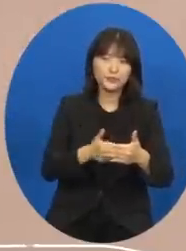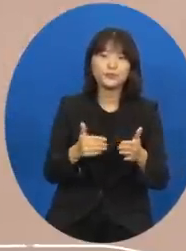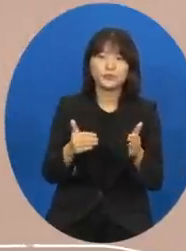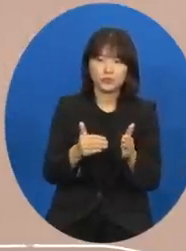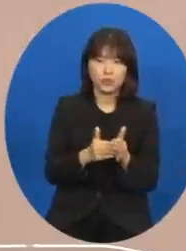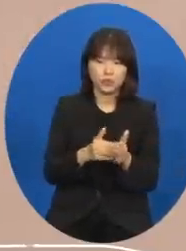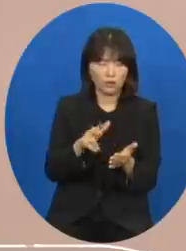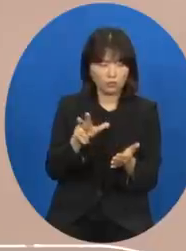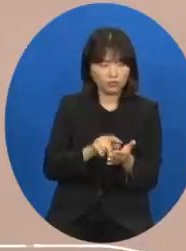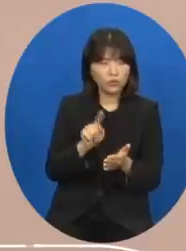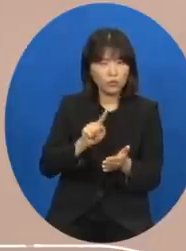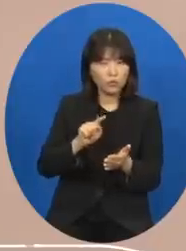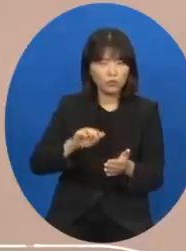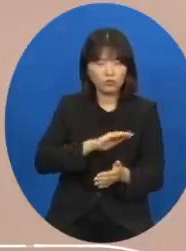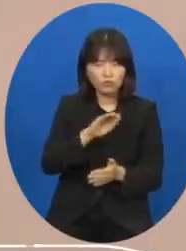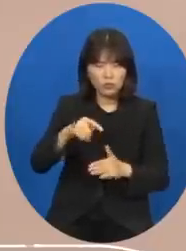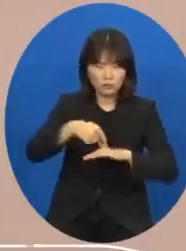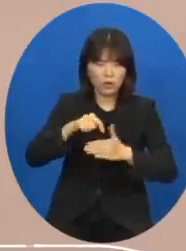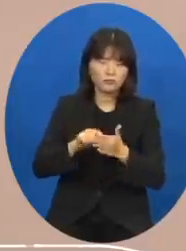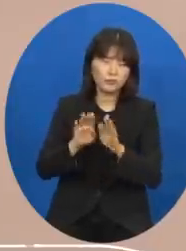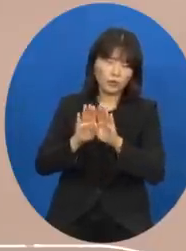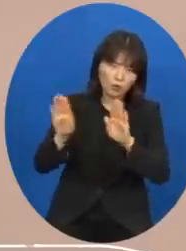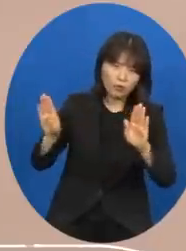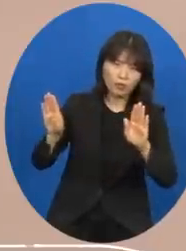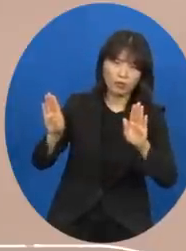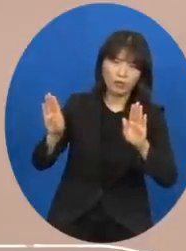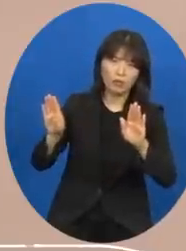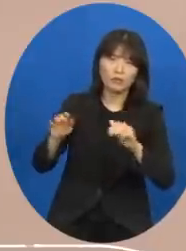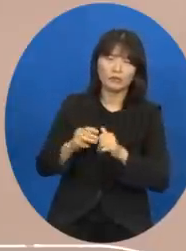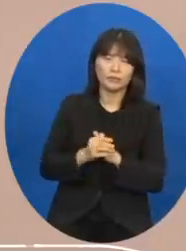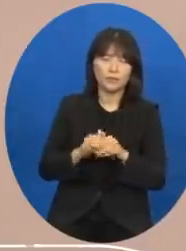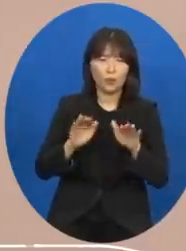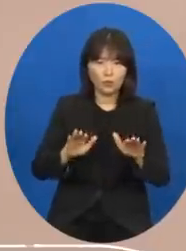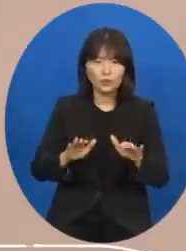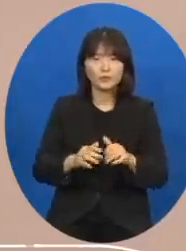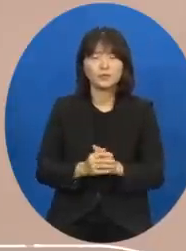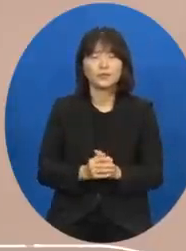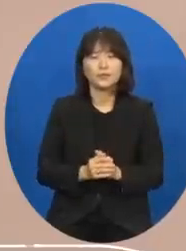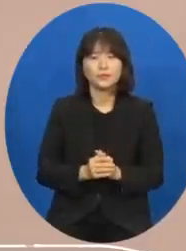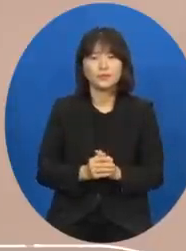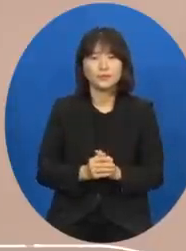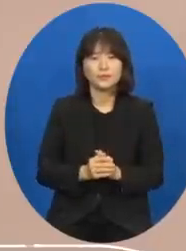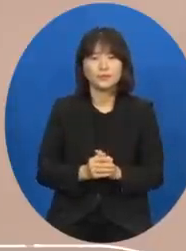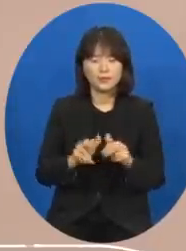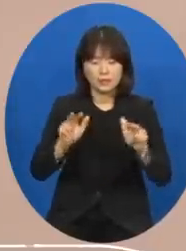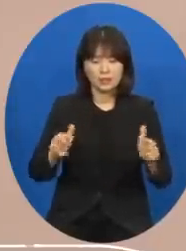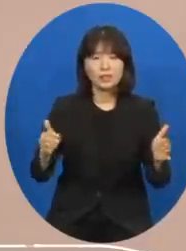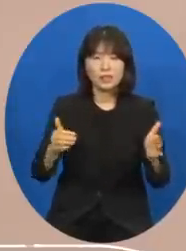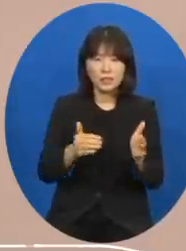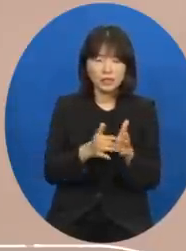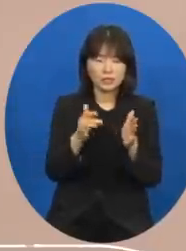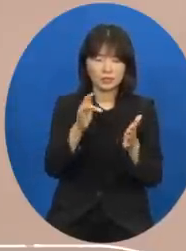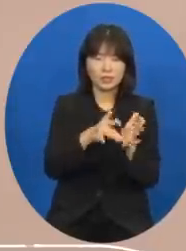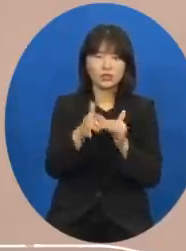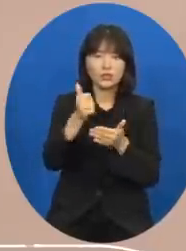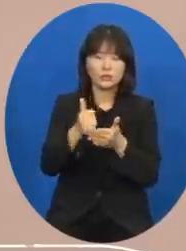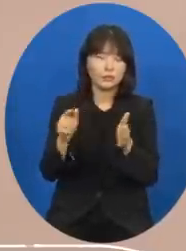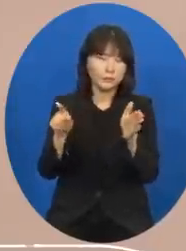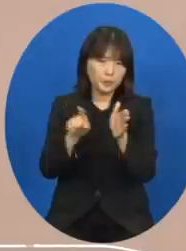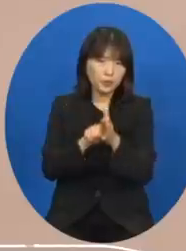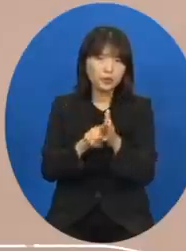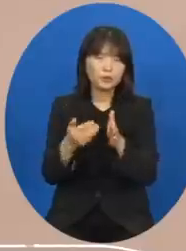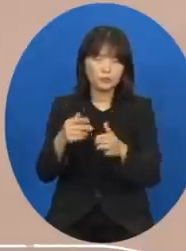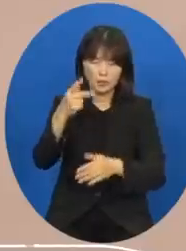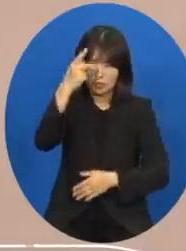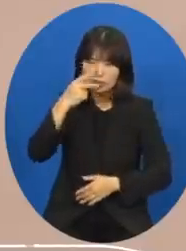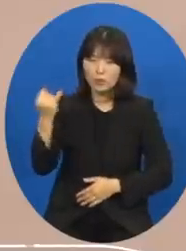문제는 우리가 마음을 여는가 하는 겁니다. 오늘 이 시간에 지금까지 예수를 믿어도